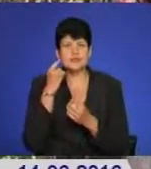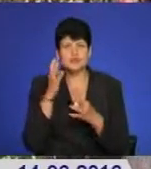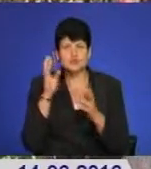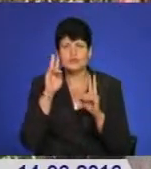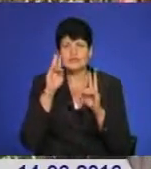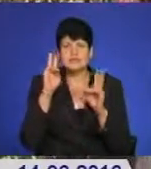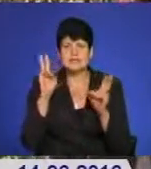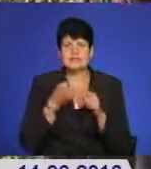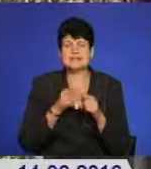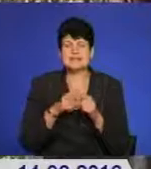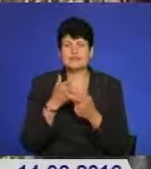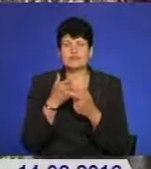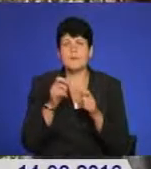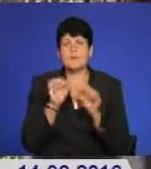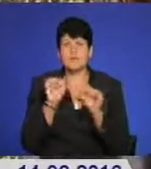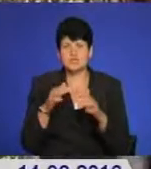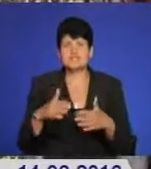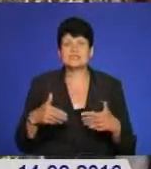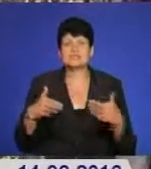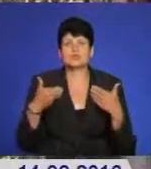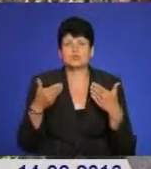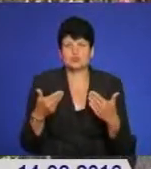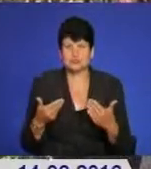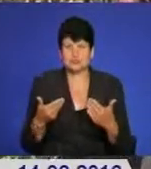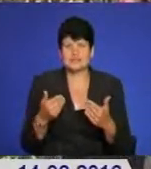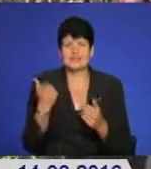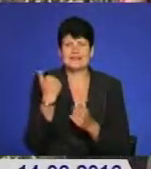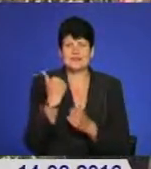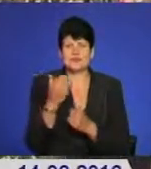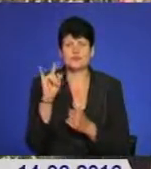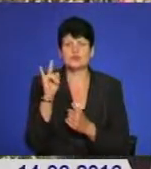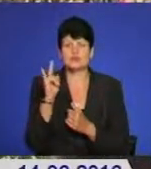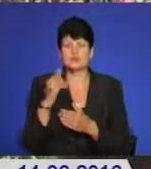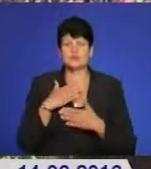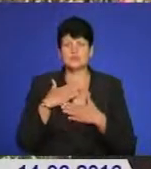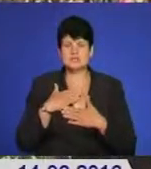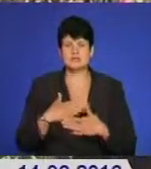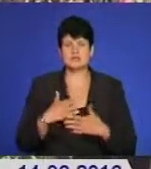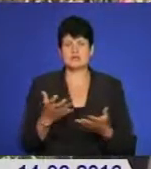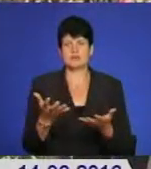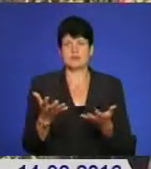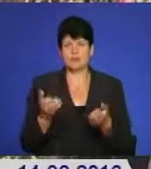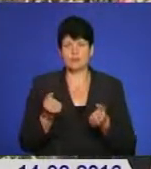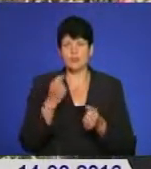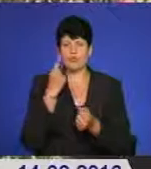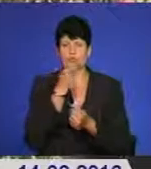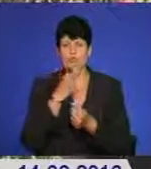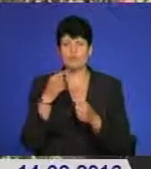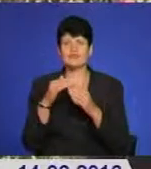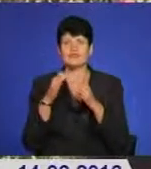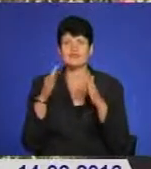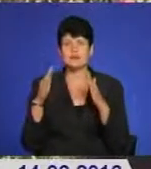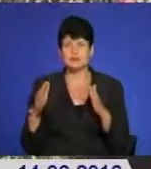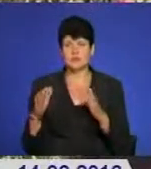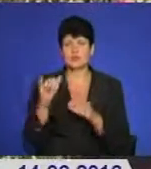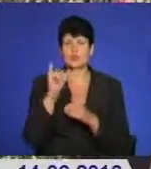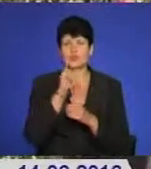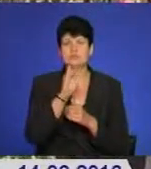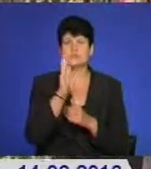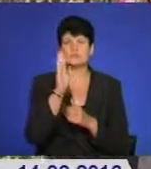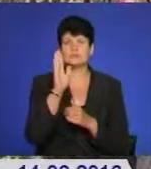цієї інформації, може звернутися і їхню дитину з задоволенням візьмуть в такі мовні табори. У них